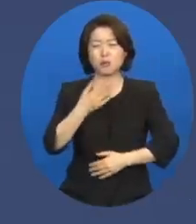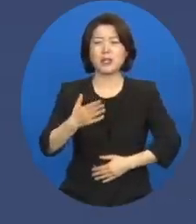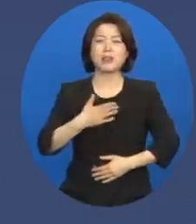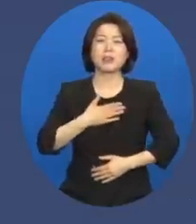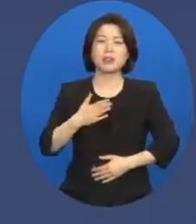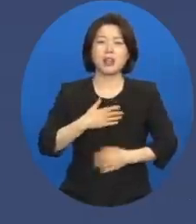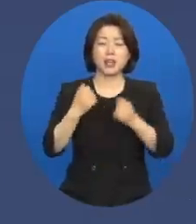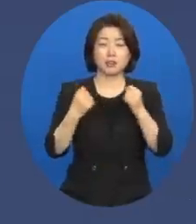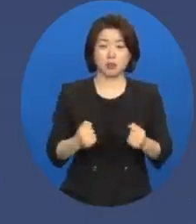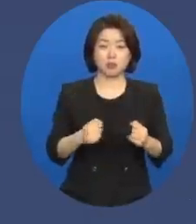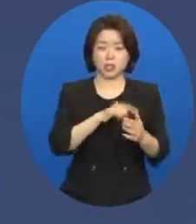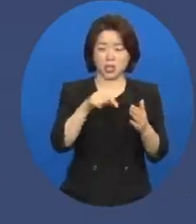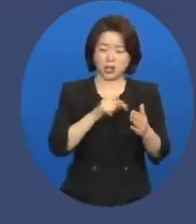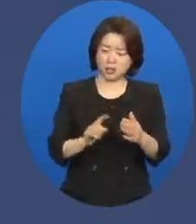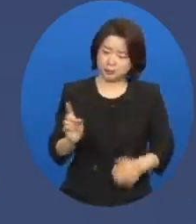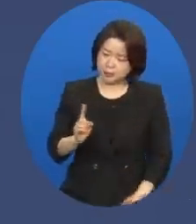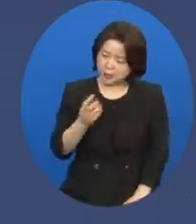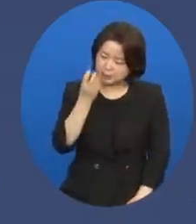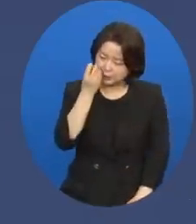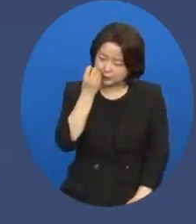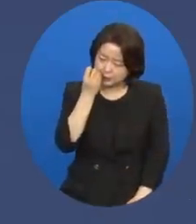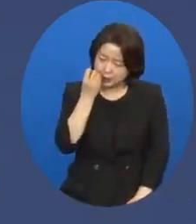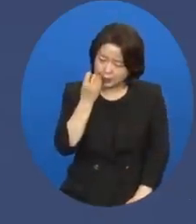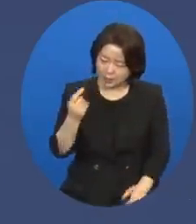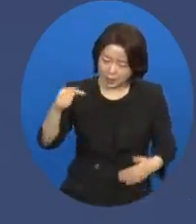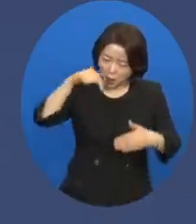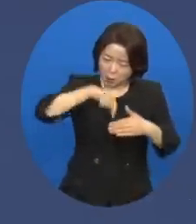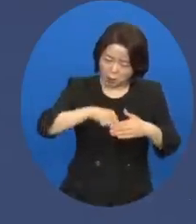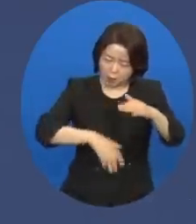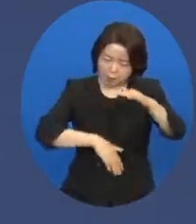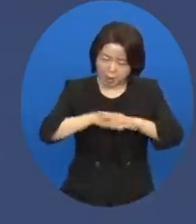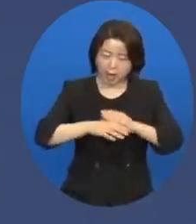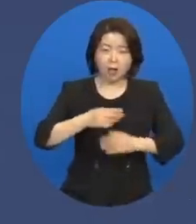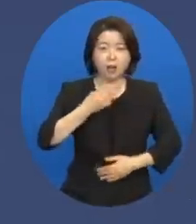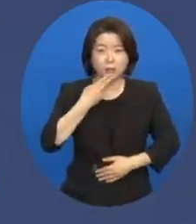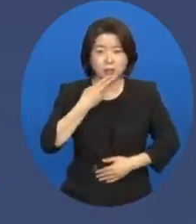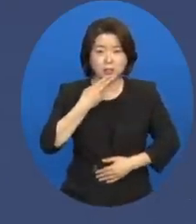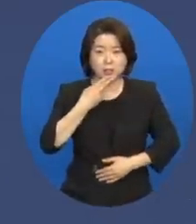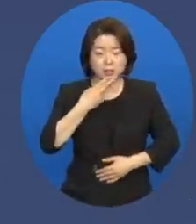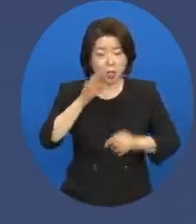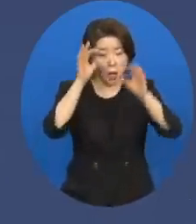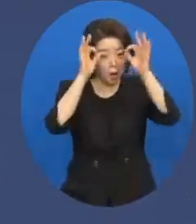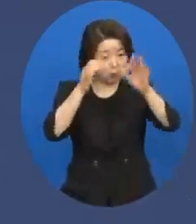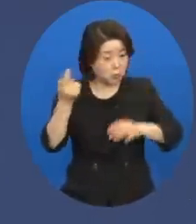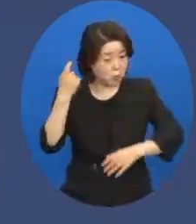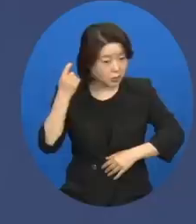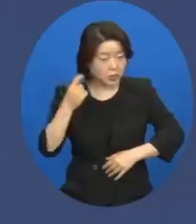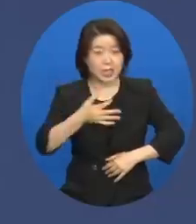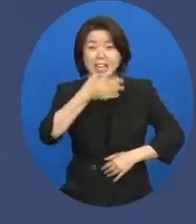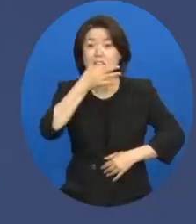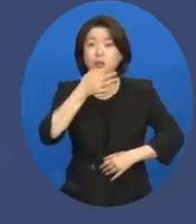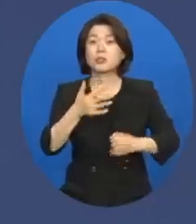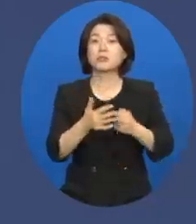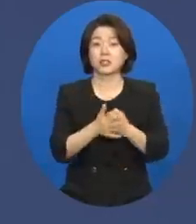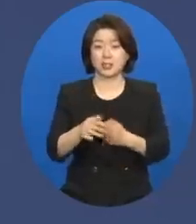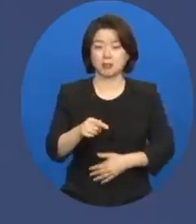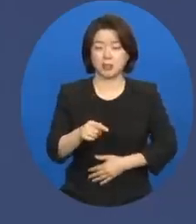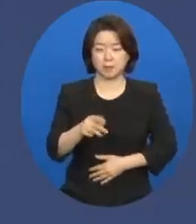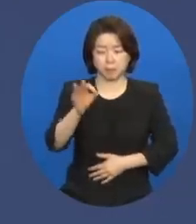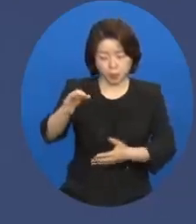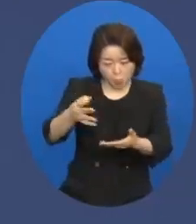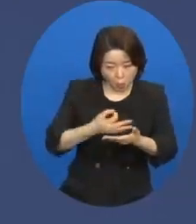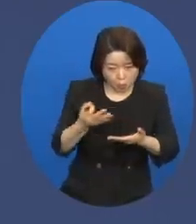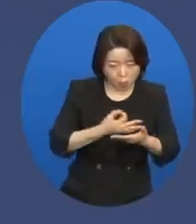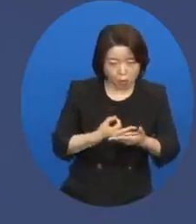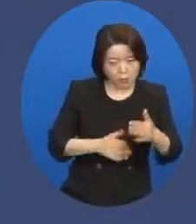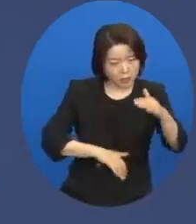안에 뭔진 모르겠는데 무엇으로 채워지지 않는, 보고 들은 게 욕심이라서 돈 벌으면